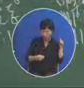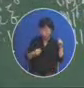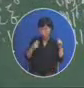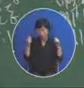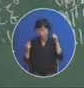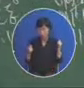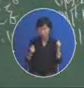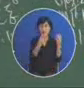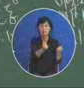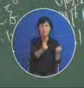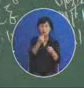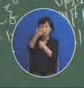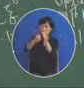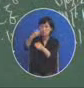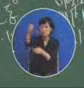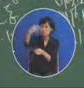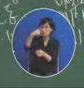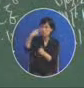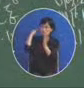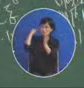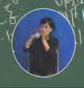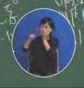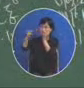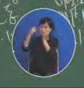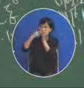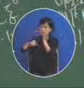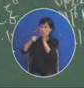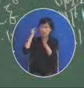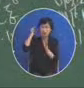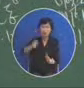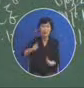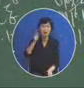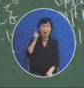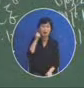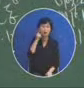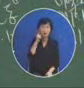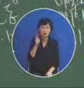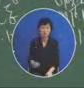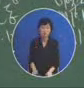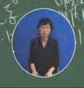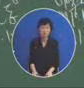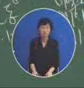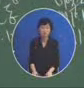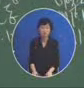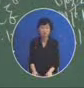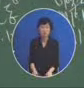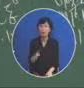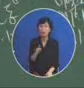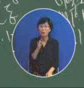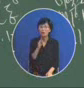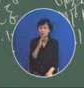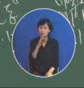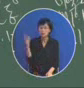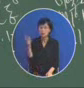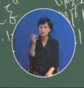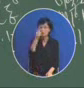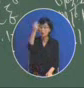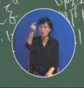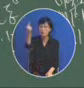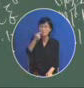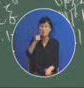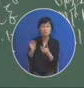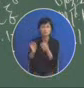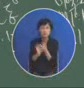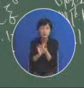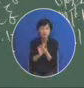other people's words so well. 그리고 하나님 말씀을 들어야 돼요. And you listen to what they have to say, but you don't have what you don't hear what God has to say. 받고 딴